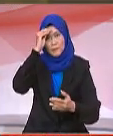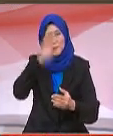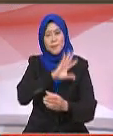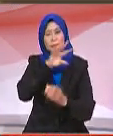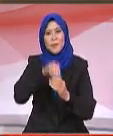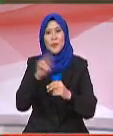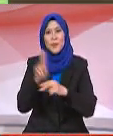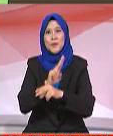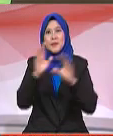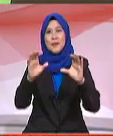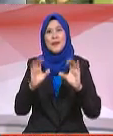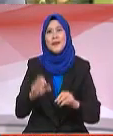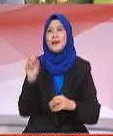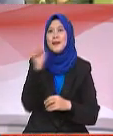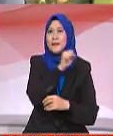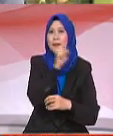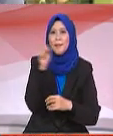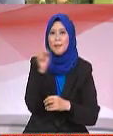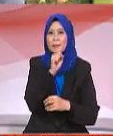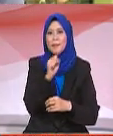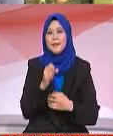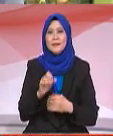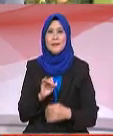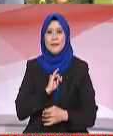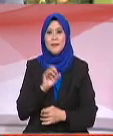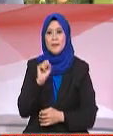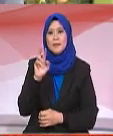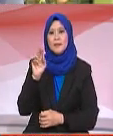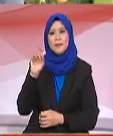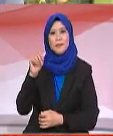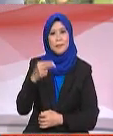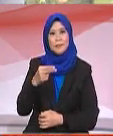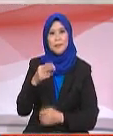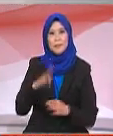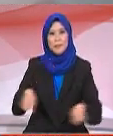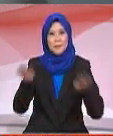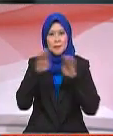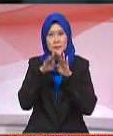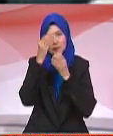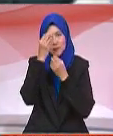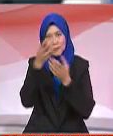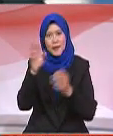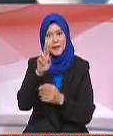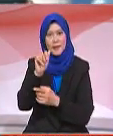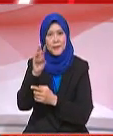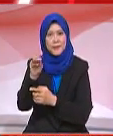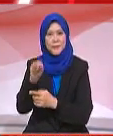termasuk menggunakan kaedah nyanyian. Sahira Samain, Berita RTM.